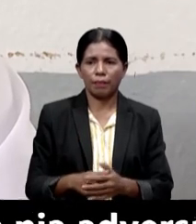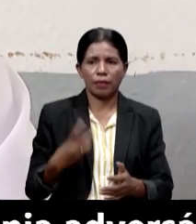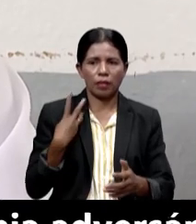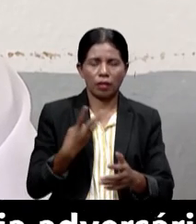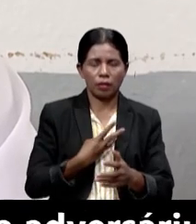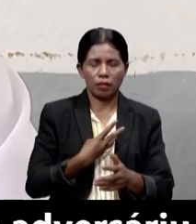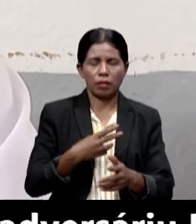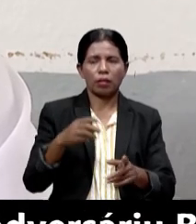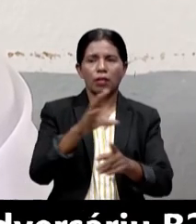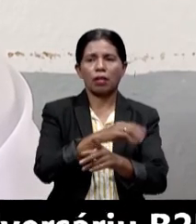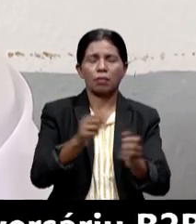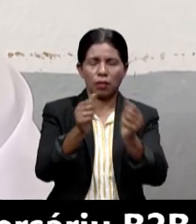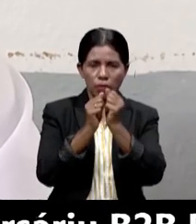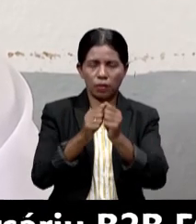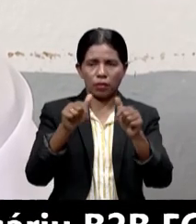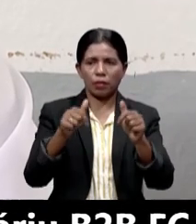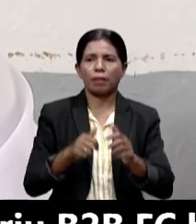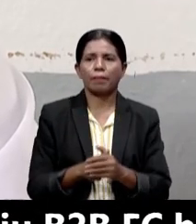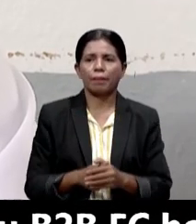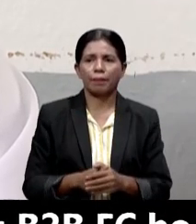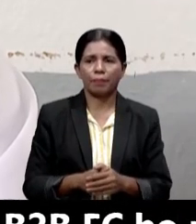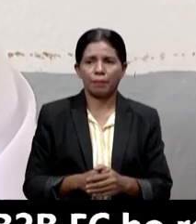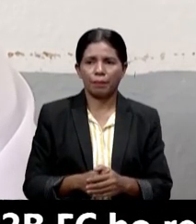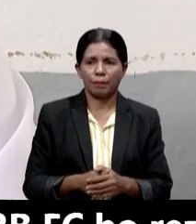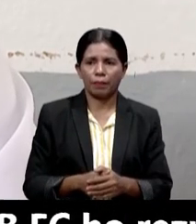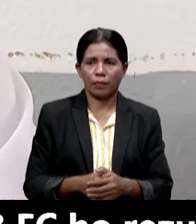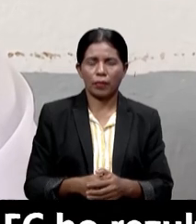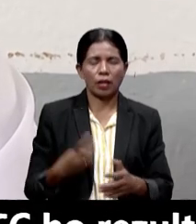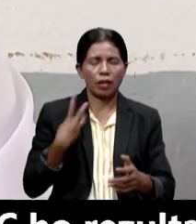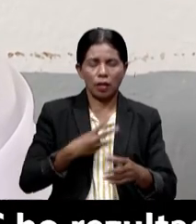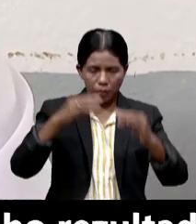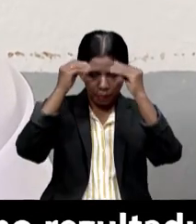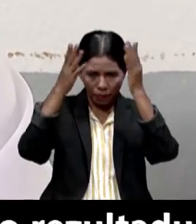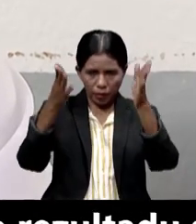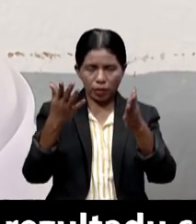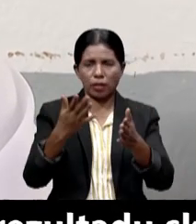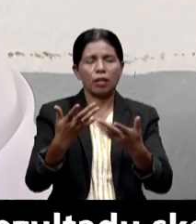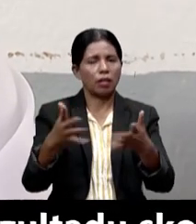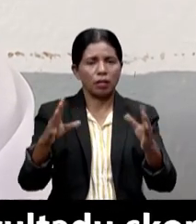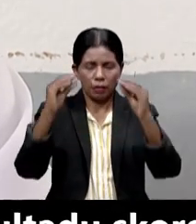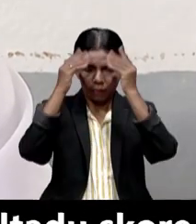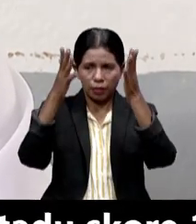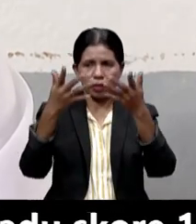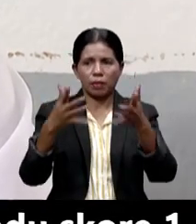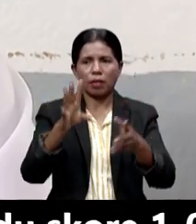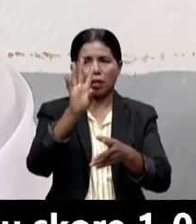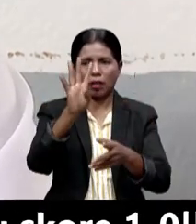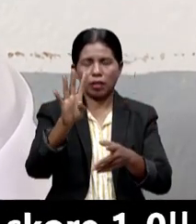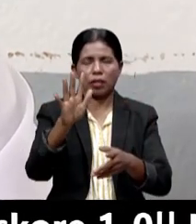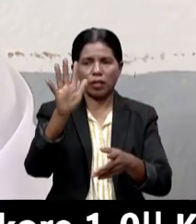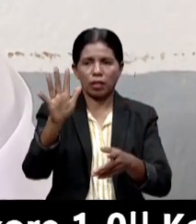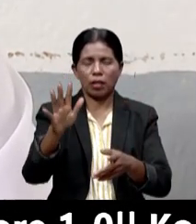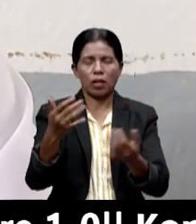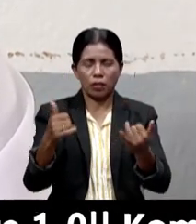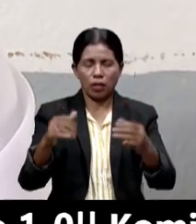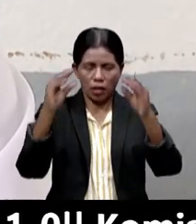turma AB, gabam muito de e a amigo professor Sira e a amigo professor Nanhato Lima de